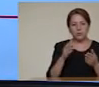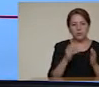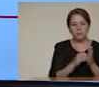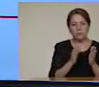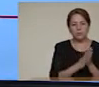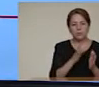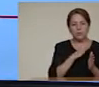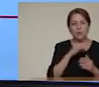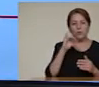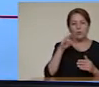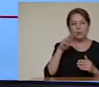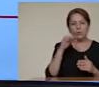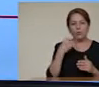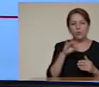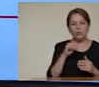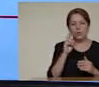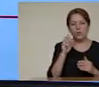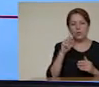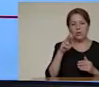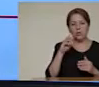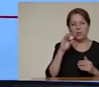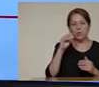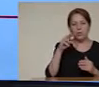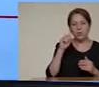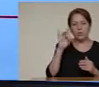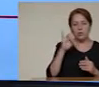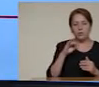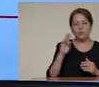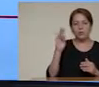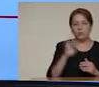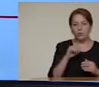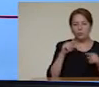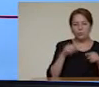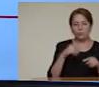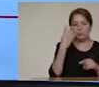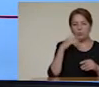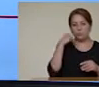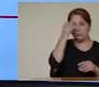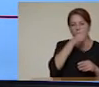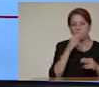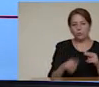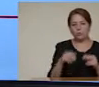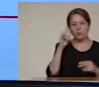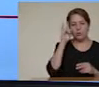Yuliy kalendarida. Lekin shu 4 yildagi yo'qotilgan xato